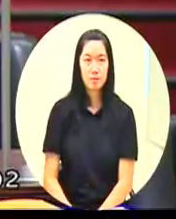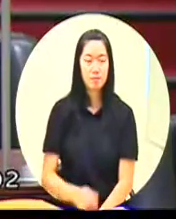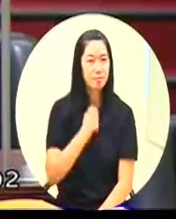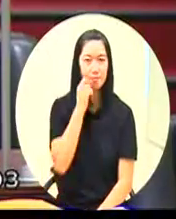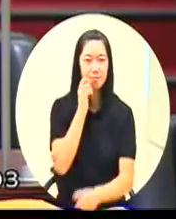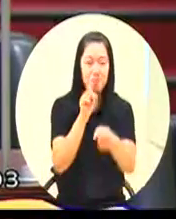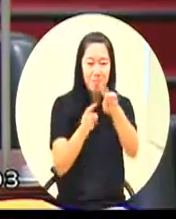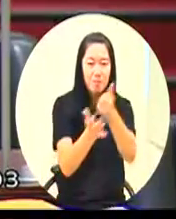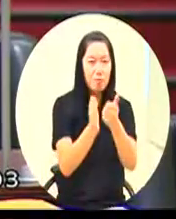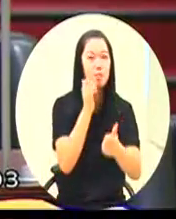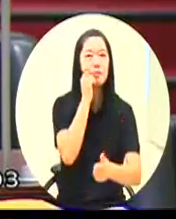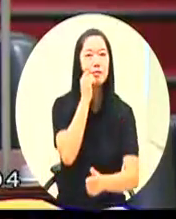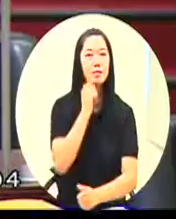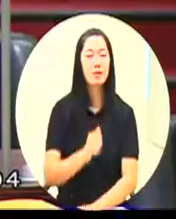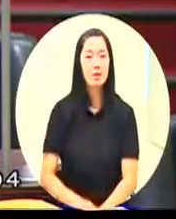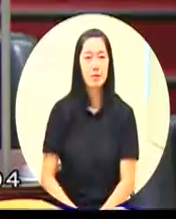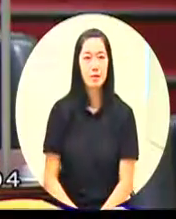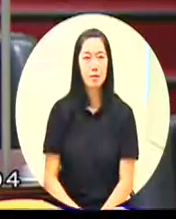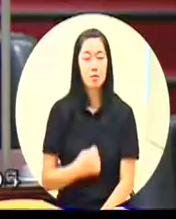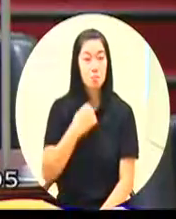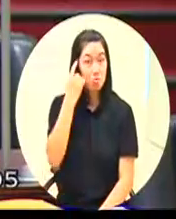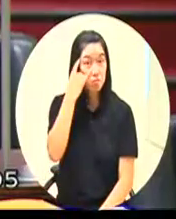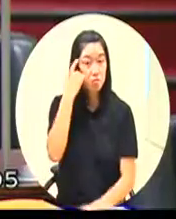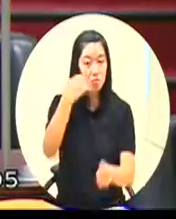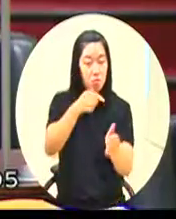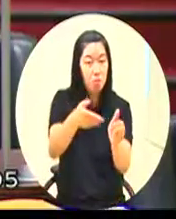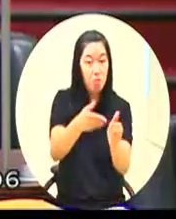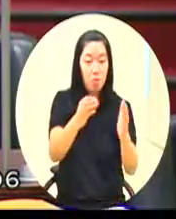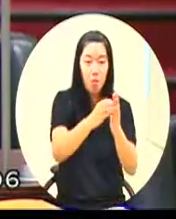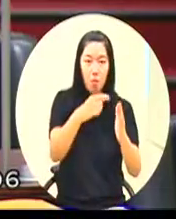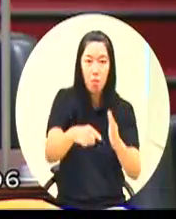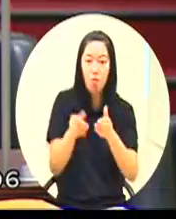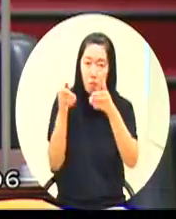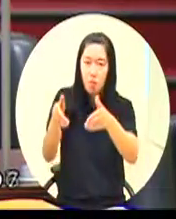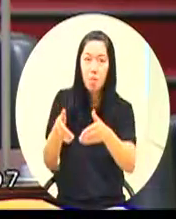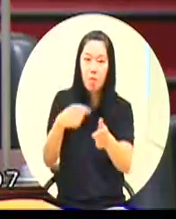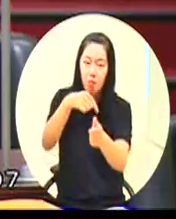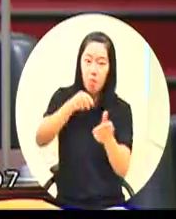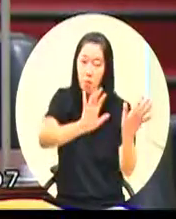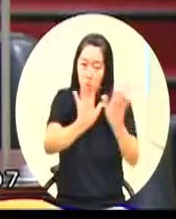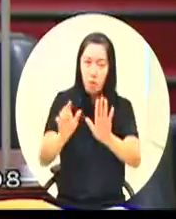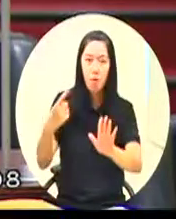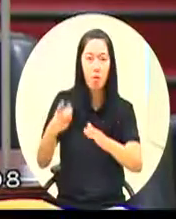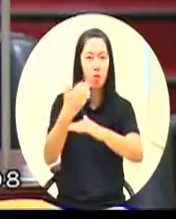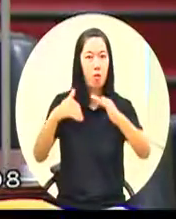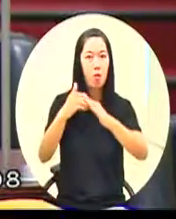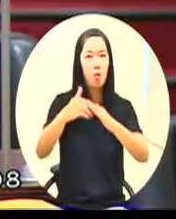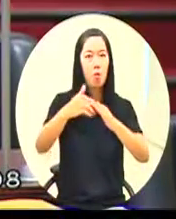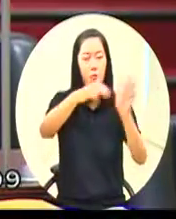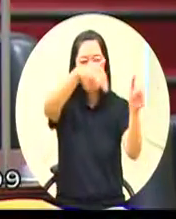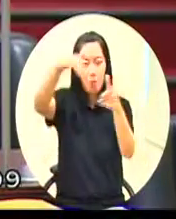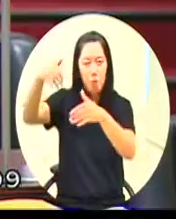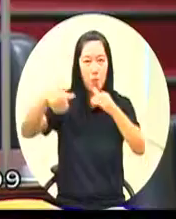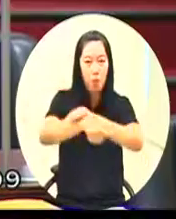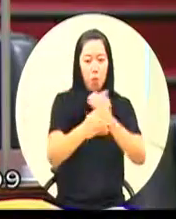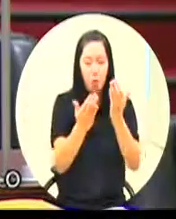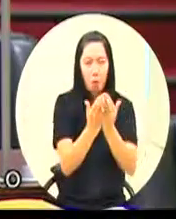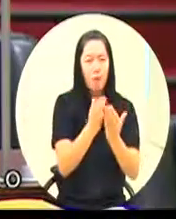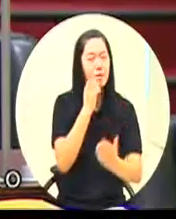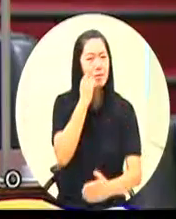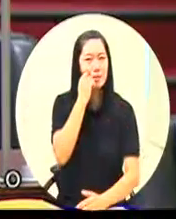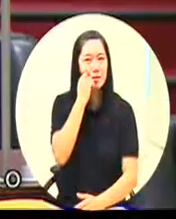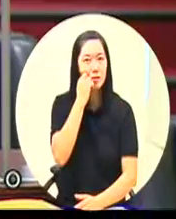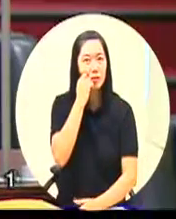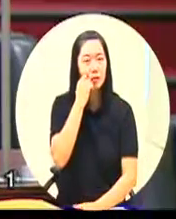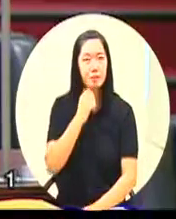个目标啦，我只是觉得说我们教育局对于我们现在教育的现况，学校招生困难的这个情况之下，是不是